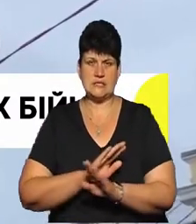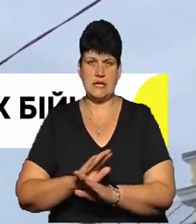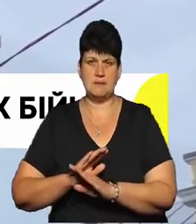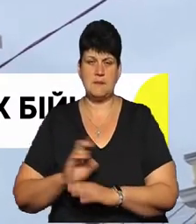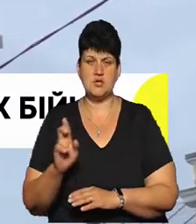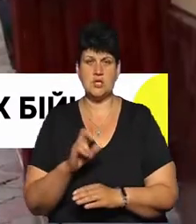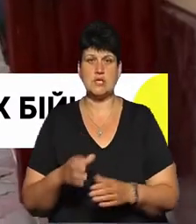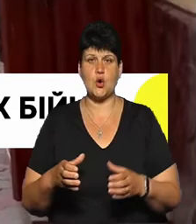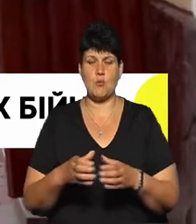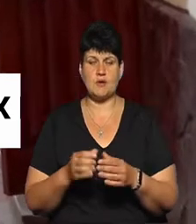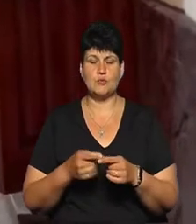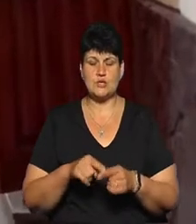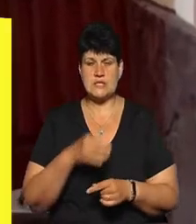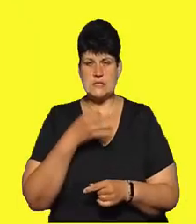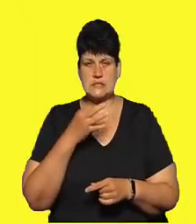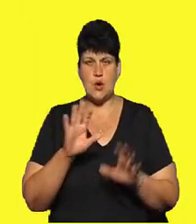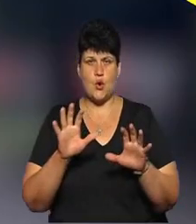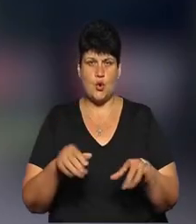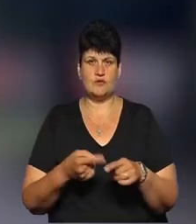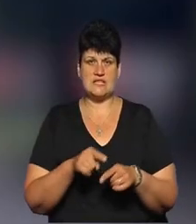це розповіли голови цих громад.